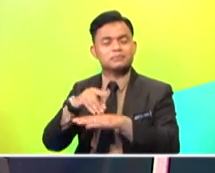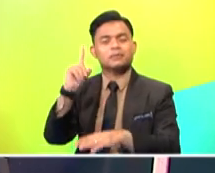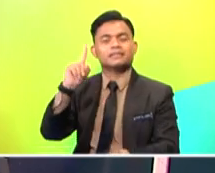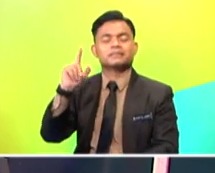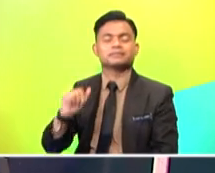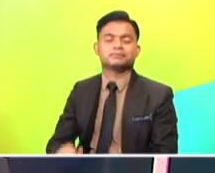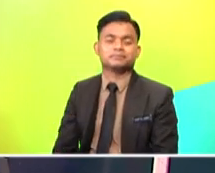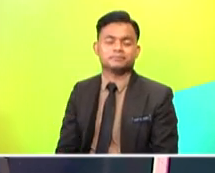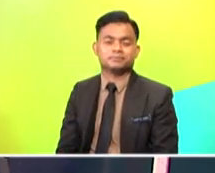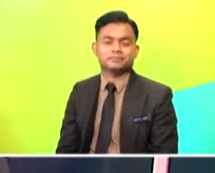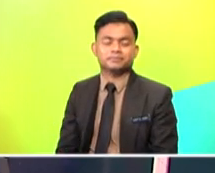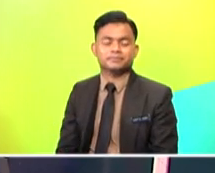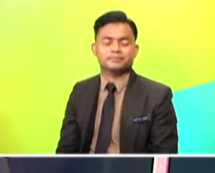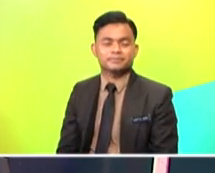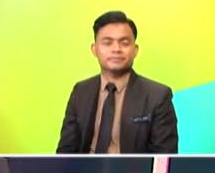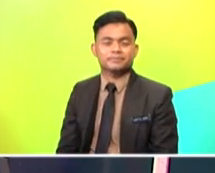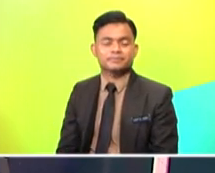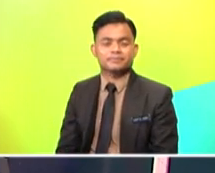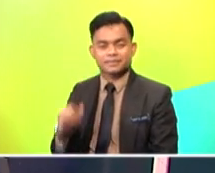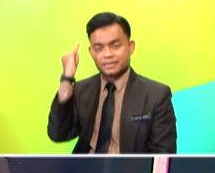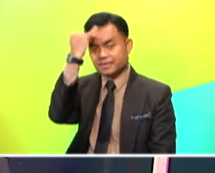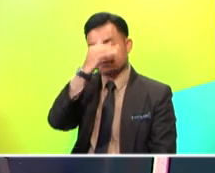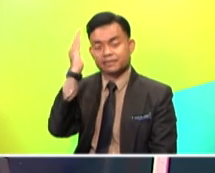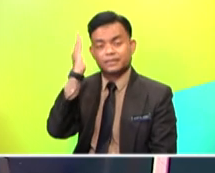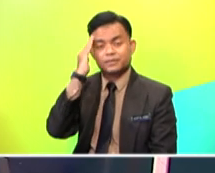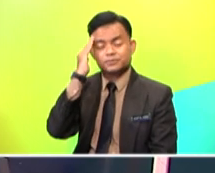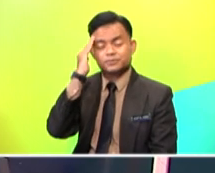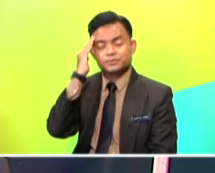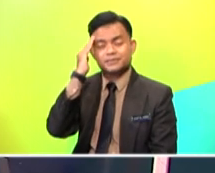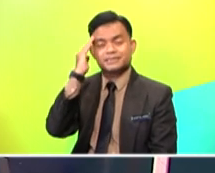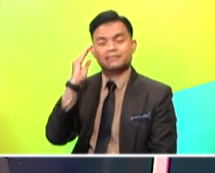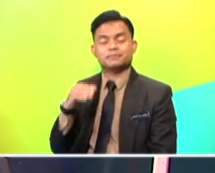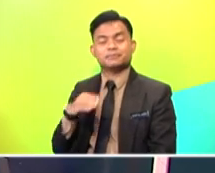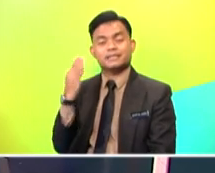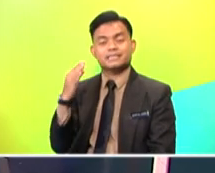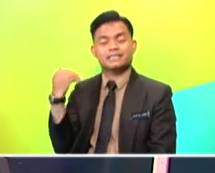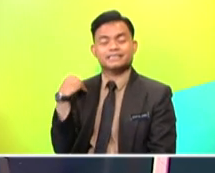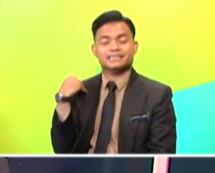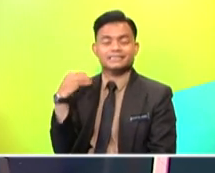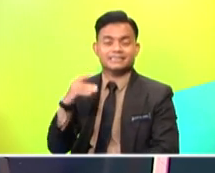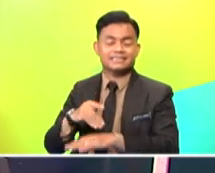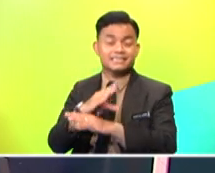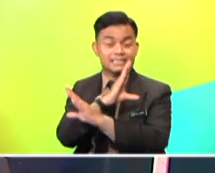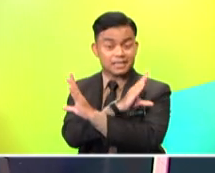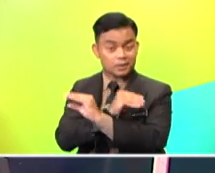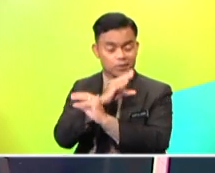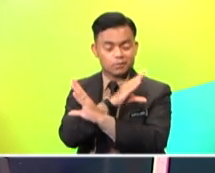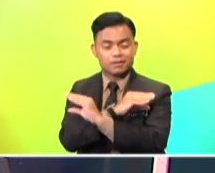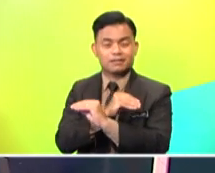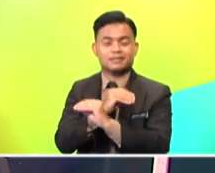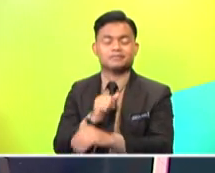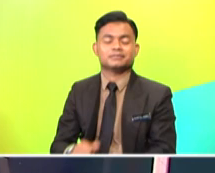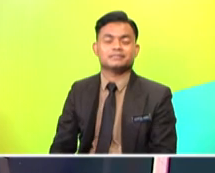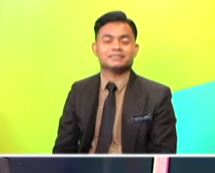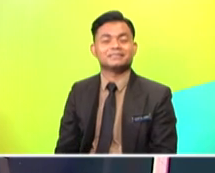Ifan pernah pergi tempat ni. Ada dekat Sarawak, cikgu. Betul, Ifan. Rumah Ifan,